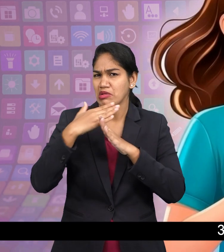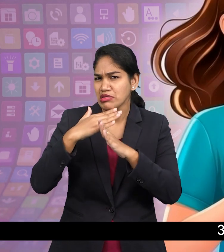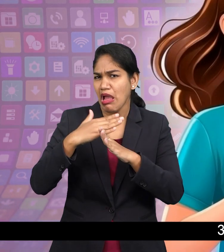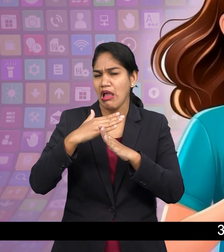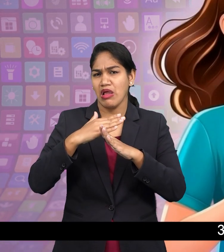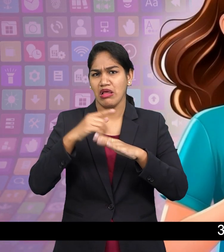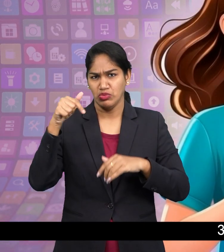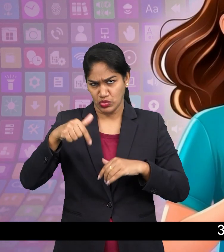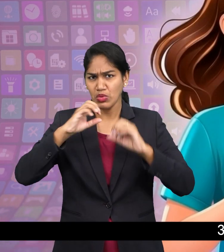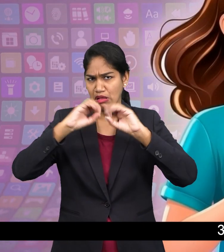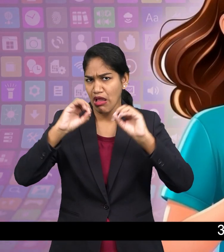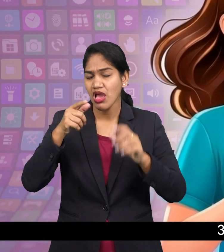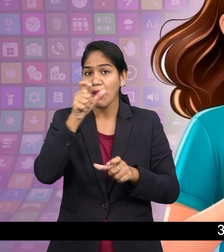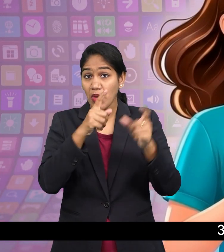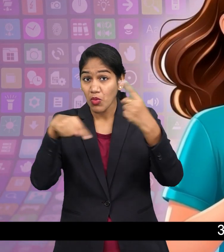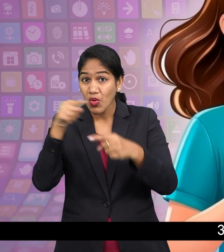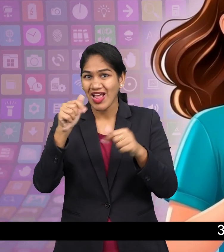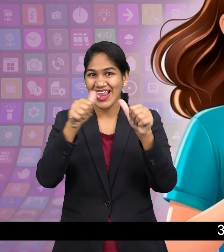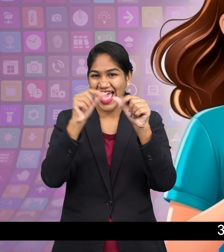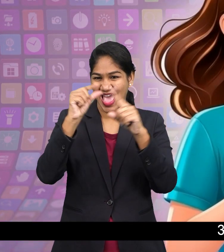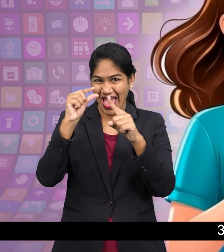आज लोक व्हॉट्सअप,